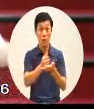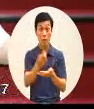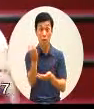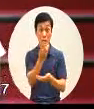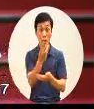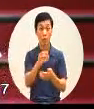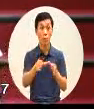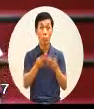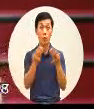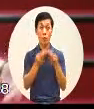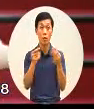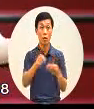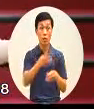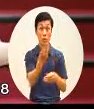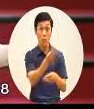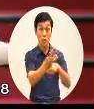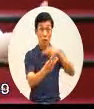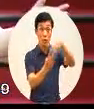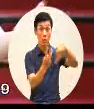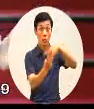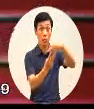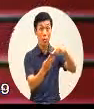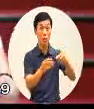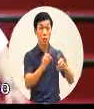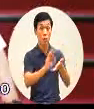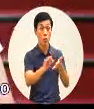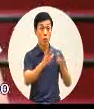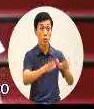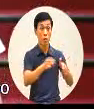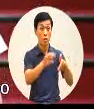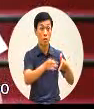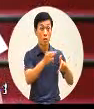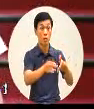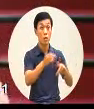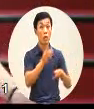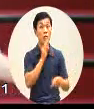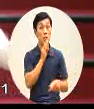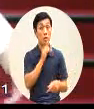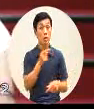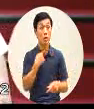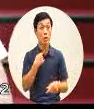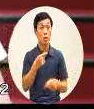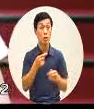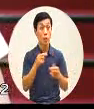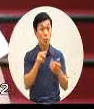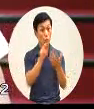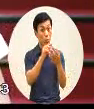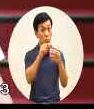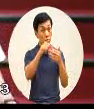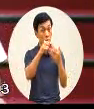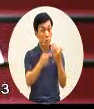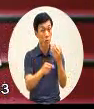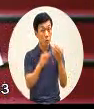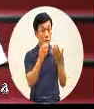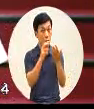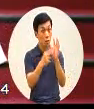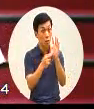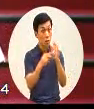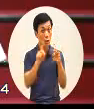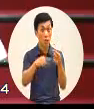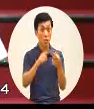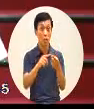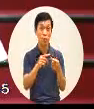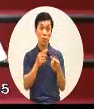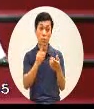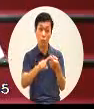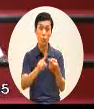到本来就是议事价，我可能我的文慈善嘛未做歹啦，啊，解释条文嘛未做歹啦。讲中央也不知